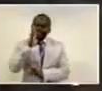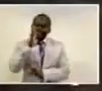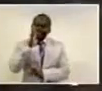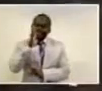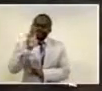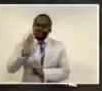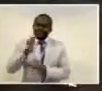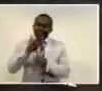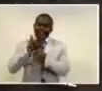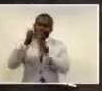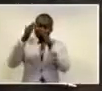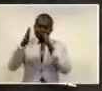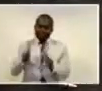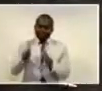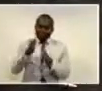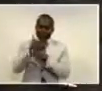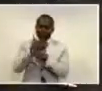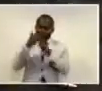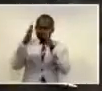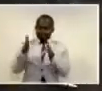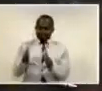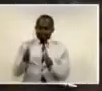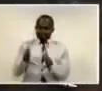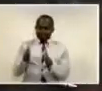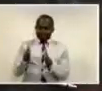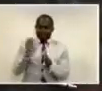ari wo ministre